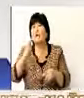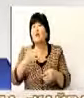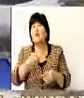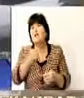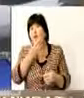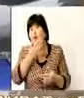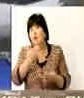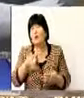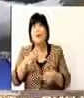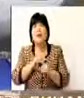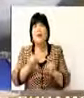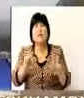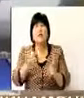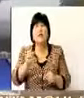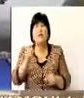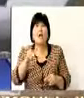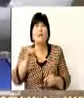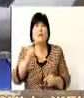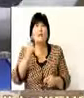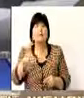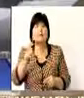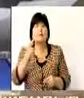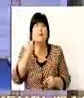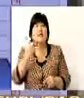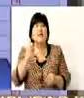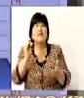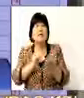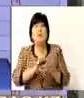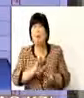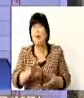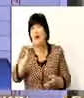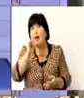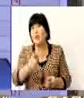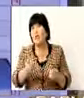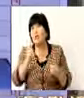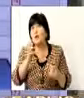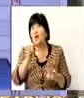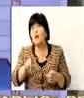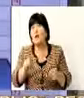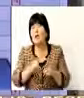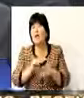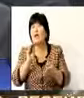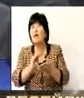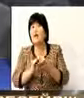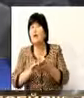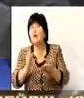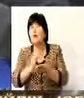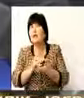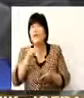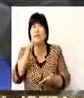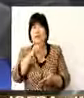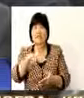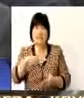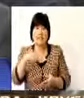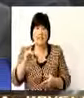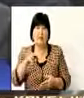отыр. Басты ерекшелік бұл алфавитте бір дыбыс екі таңбамен беріліп отырған жоқ. Қазақтың төл әріптерін апострофпен таңбалау арқылы беру тиімді дейді